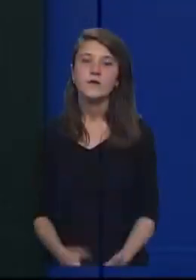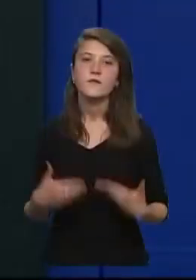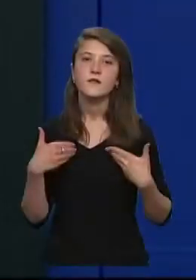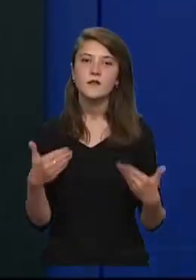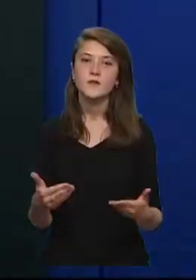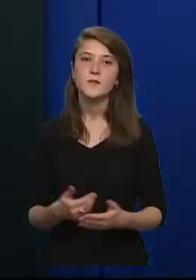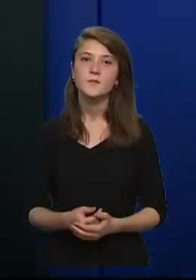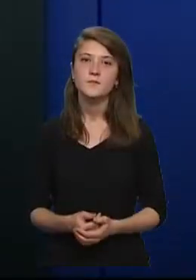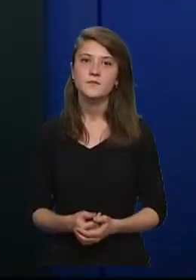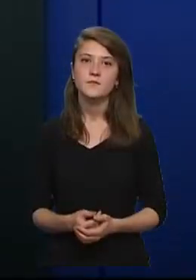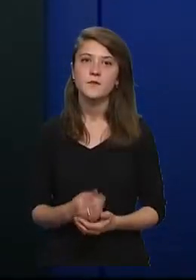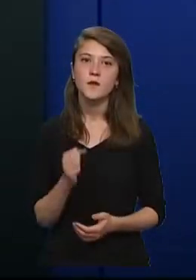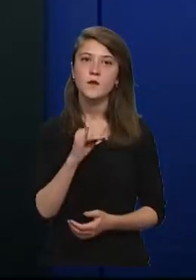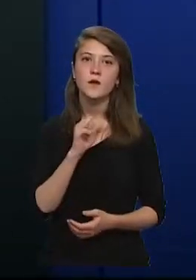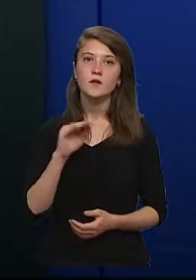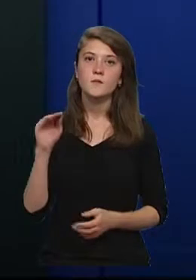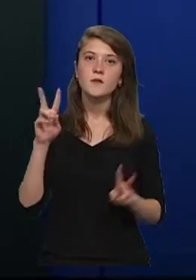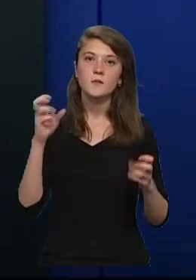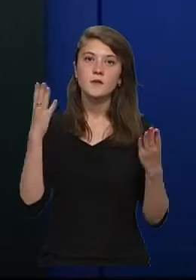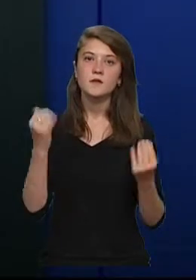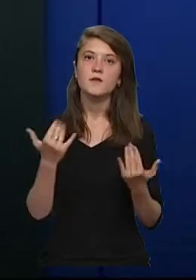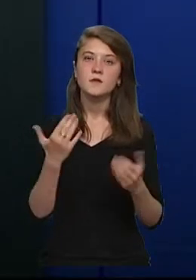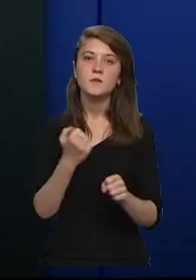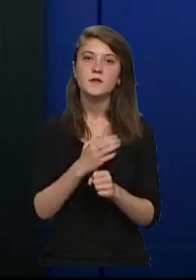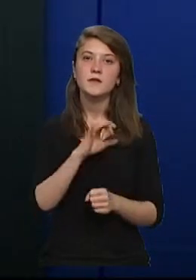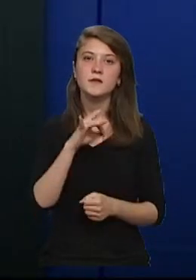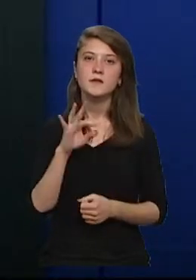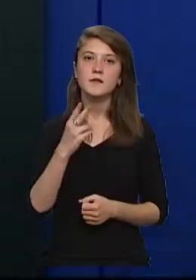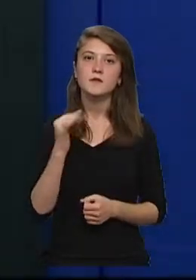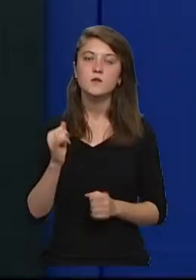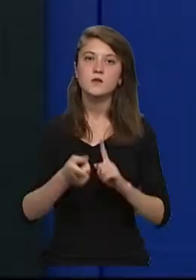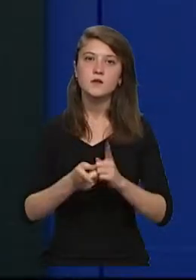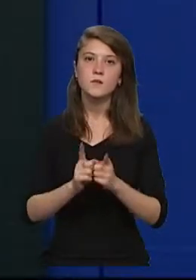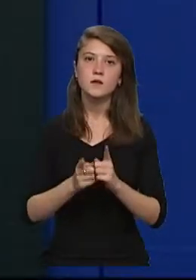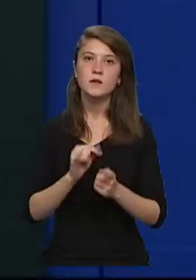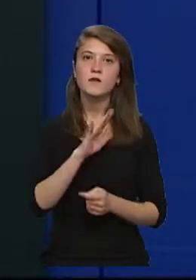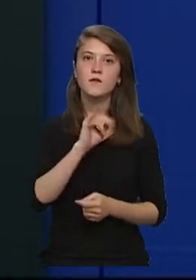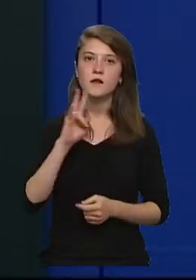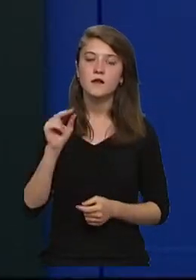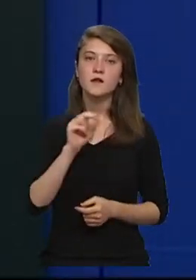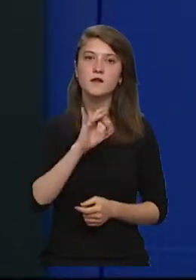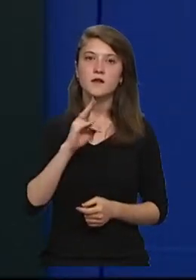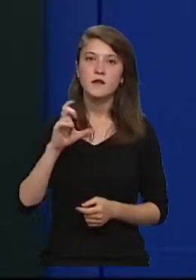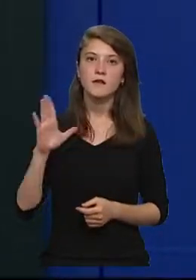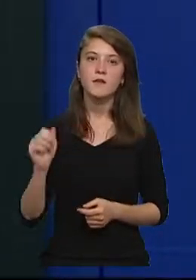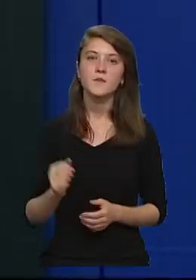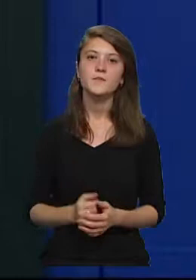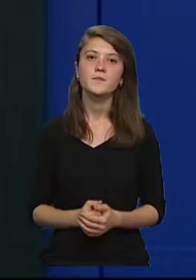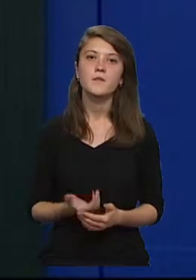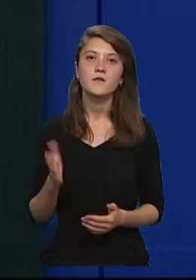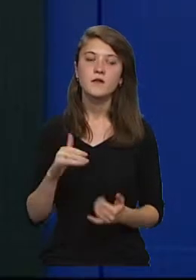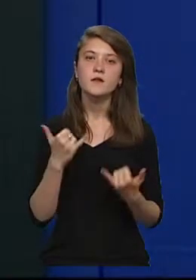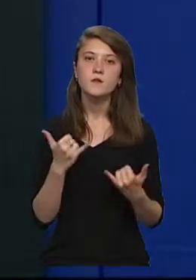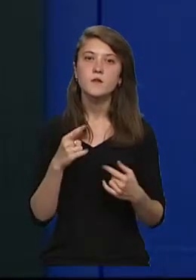Вітаю. На UA Житомир тема дня. В студії для вас працює Сергій Яцик, а сурдопереклад забезпечує Івана Черняєва. Давайте